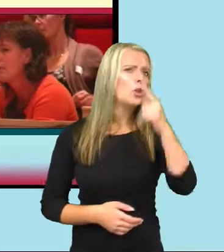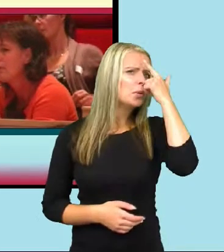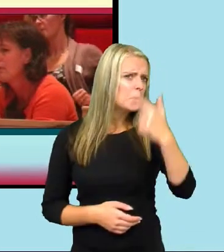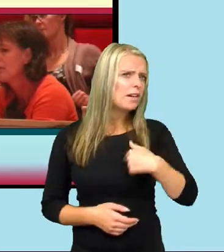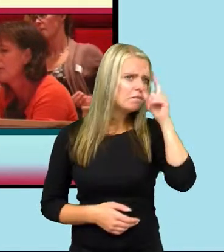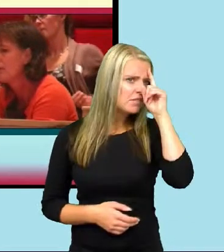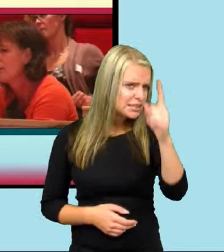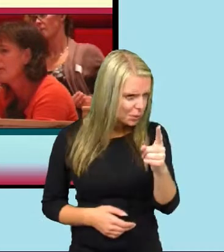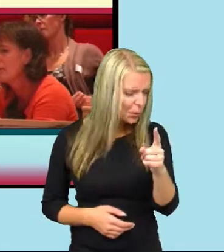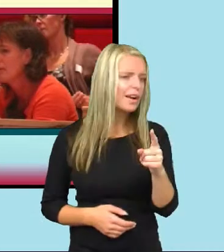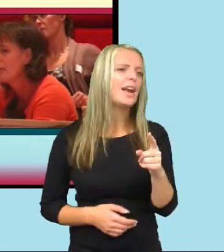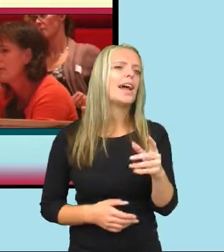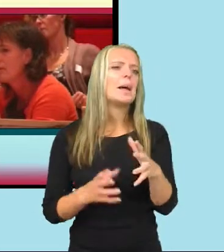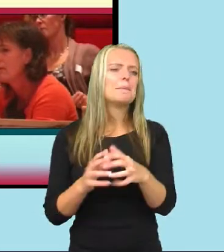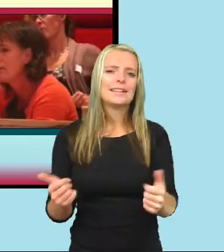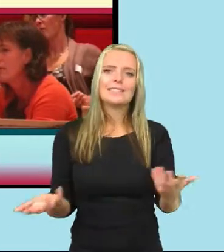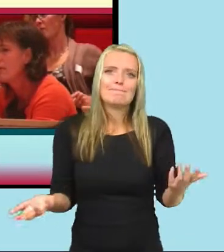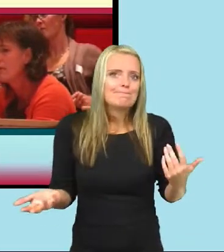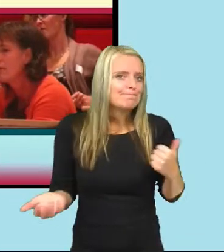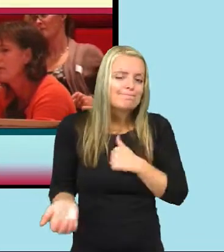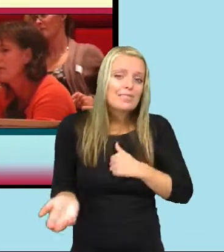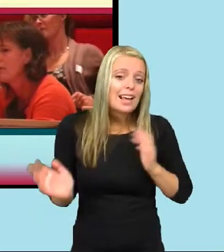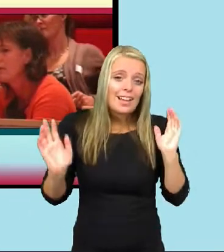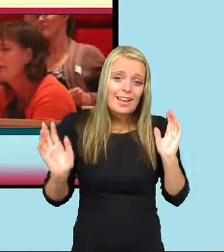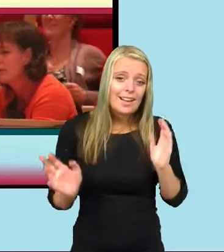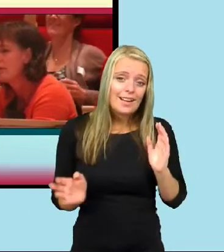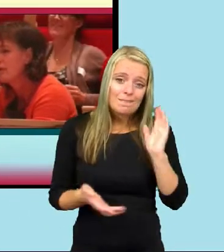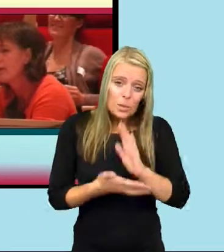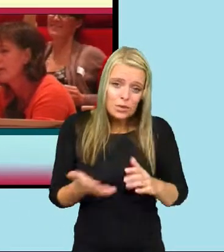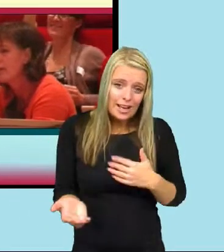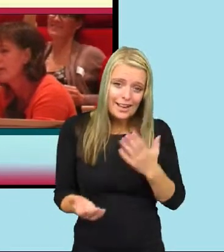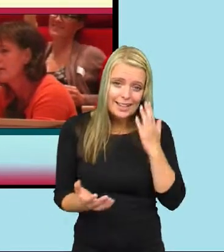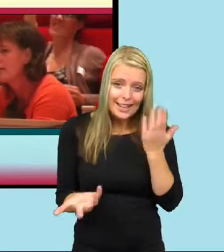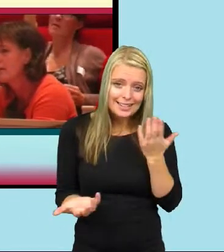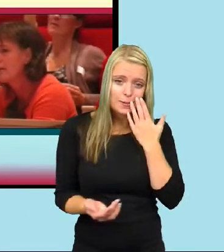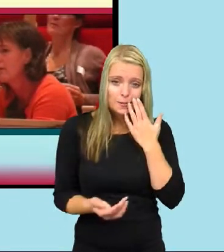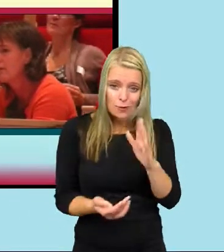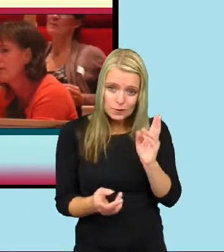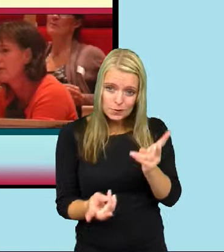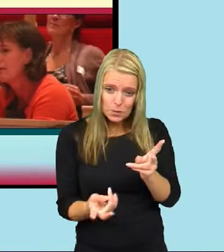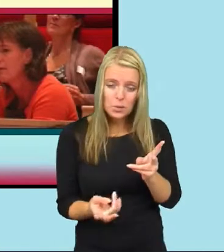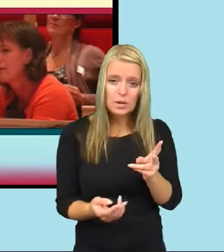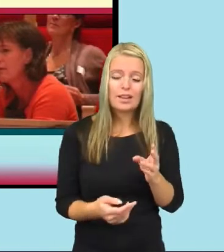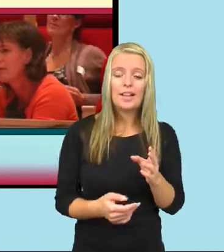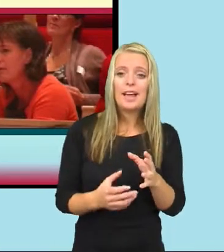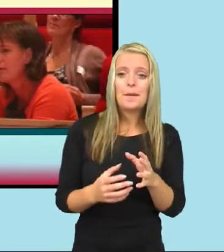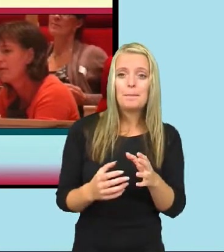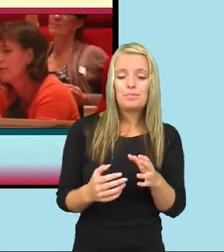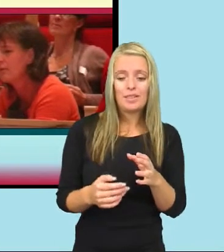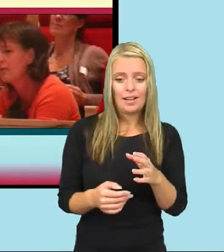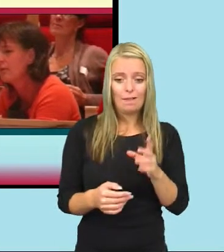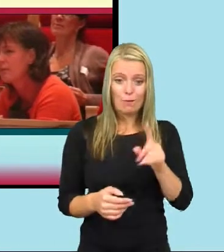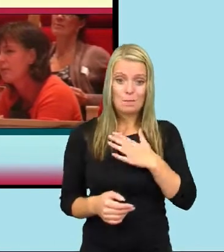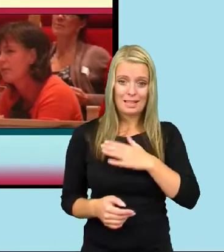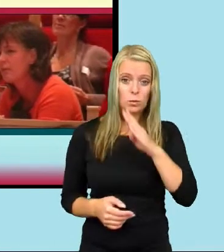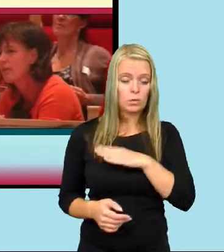är ute efter, men jag är ledsen om jag inte går dig till mötes. Utan jag tror att för henne är det så att alla de här